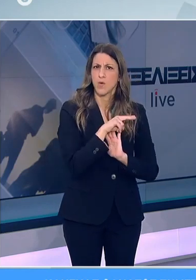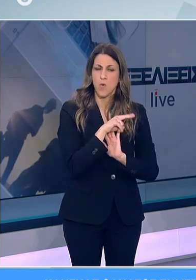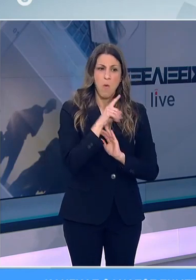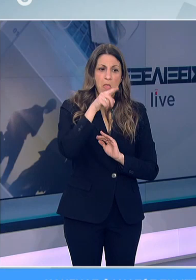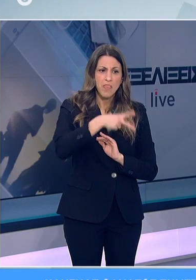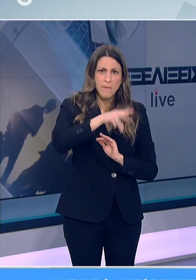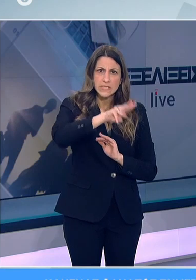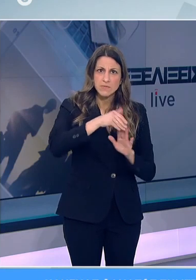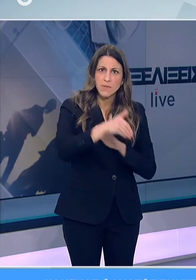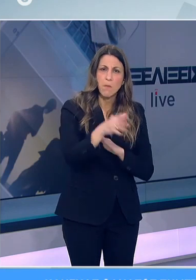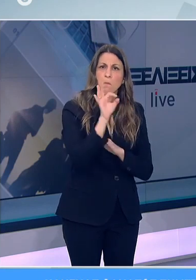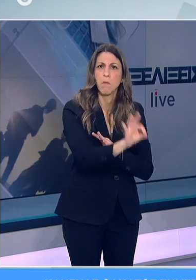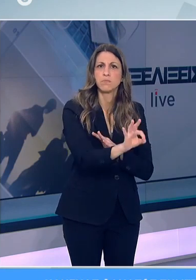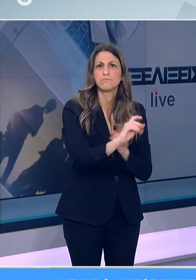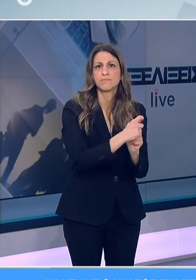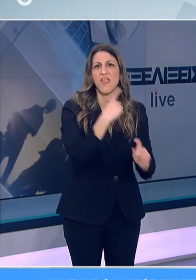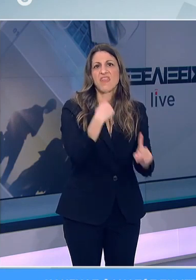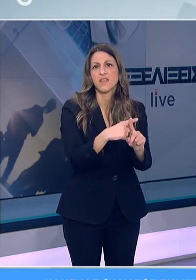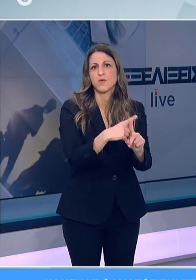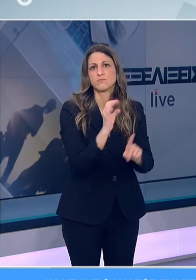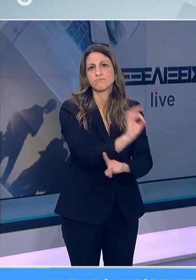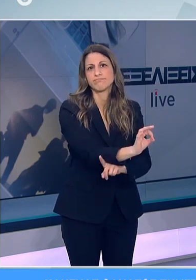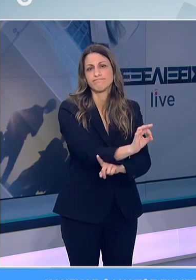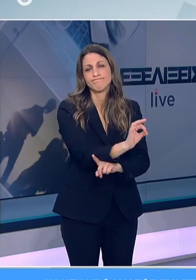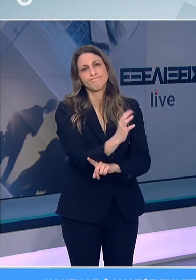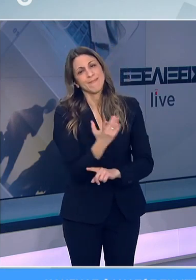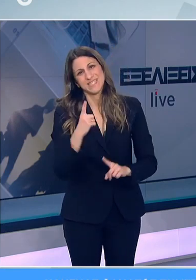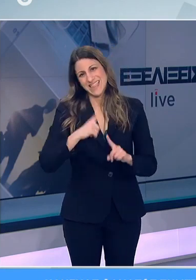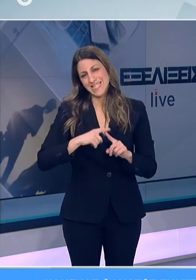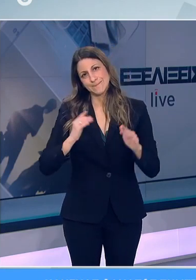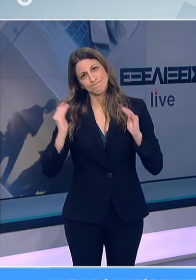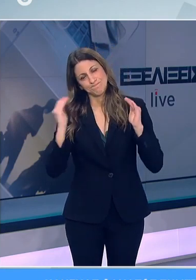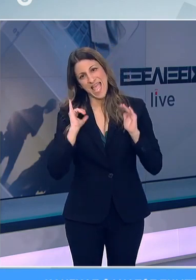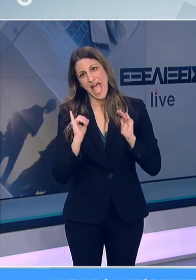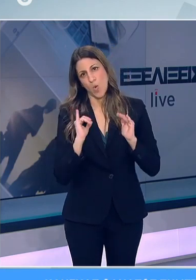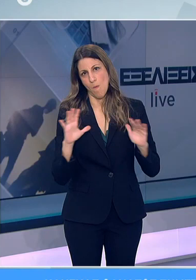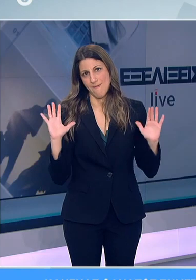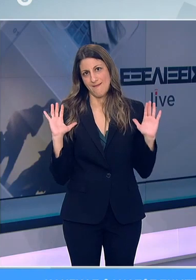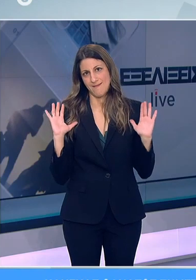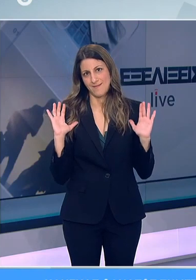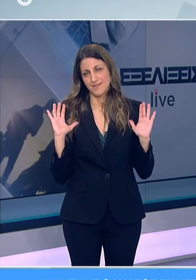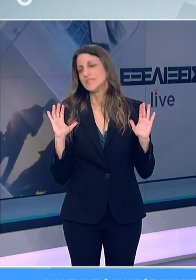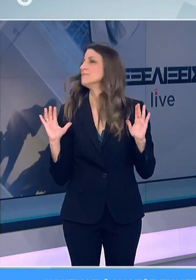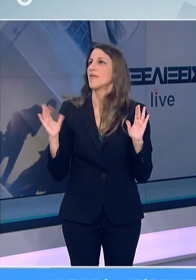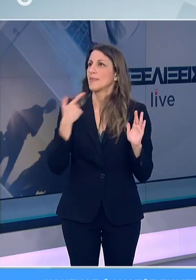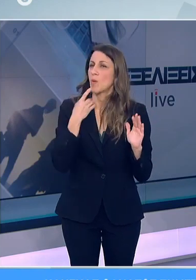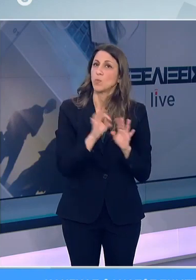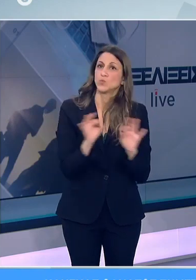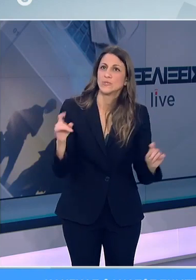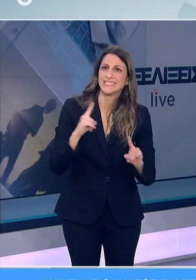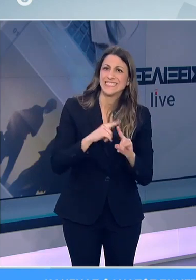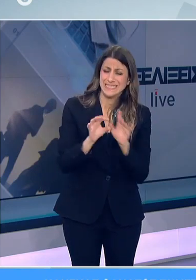Γι' αυτό είναι σημαντικό ότι αν έχεις μια αμφιβολία να επανελέγχεις. Έτσι. Δεν υπάρχει αυτή τη στιγμή κάποιο διαβατήριο το οποίο θα